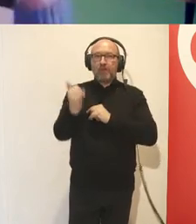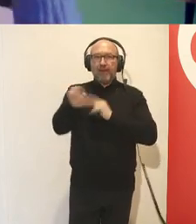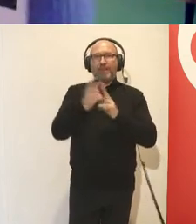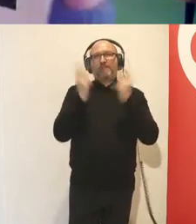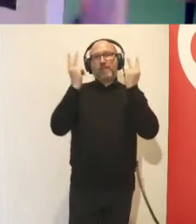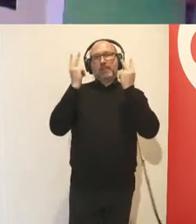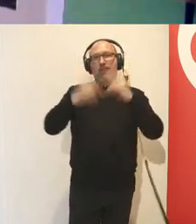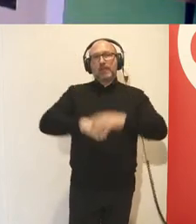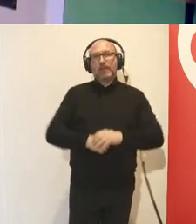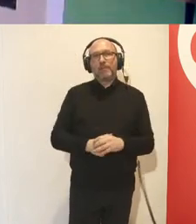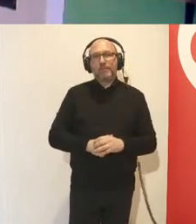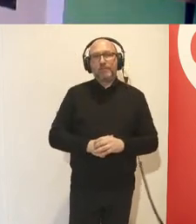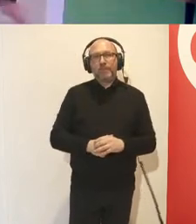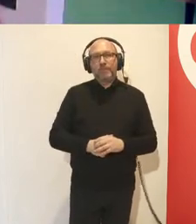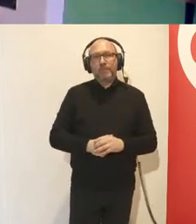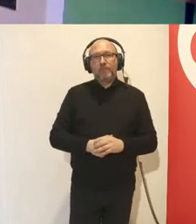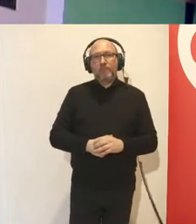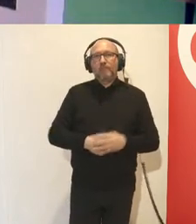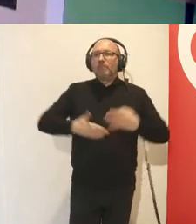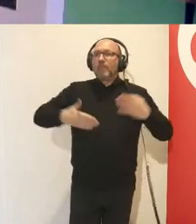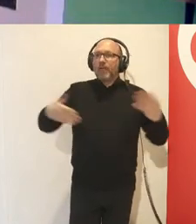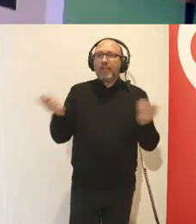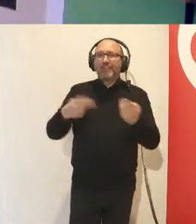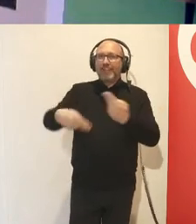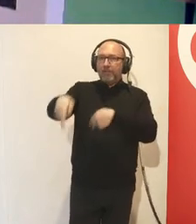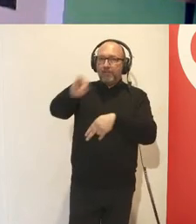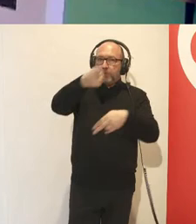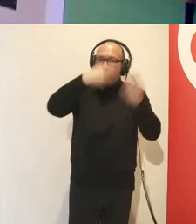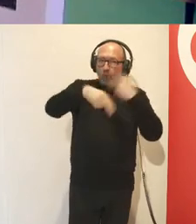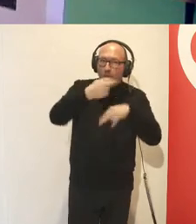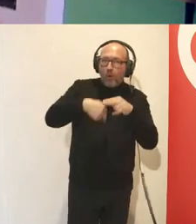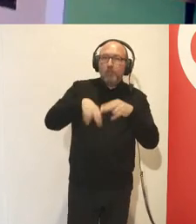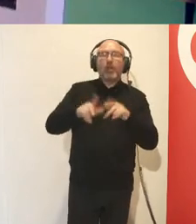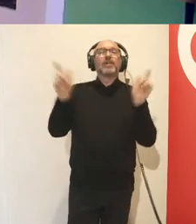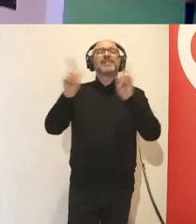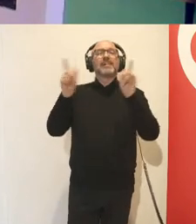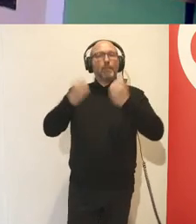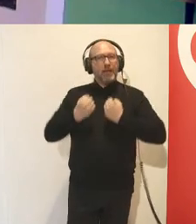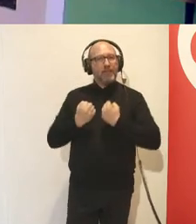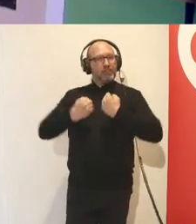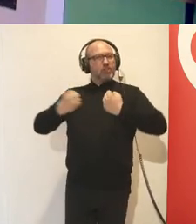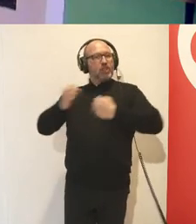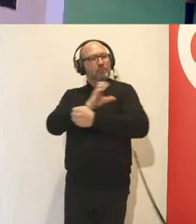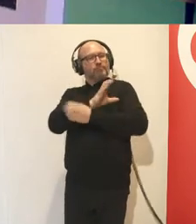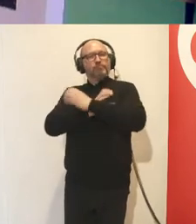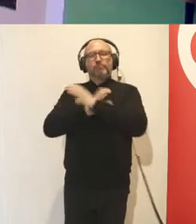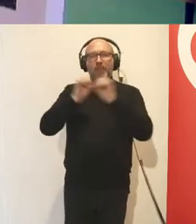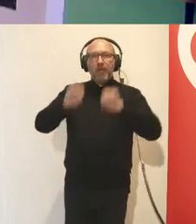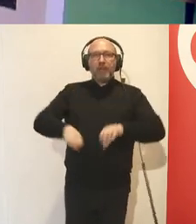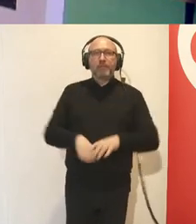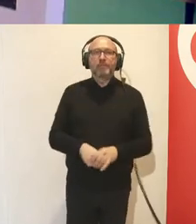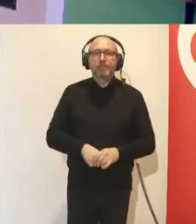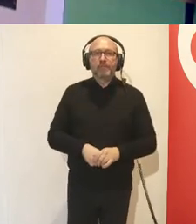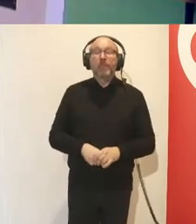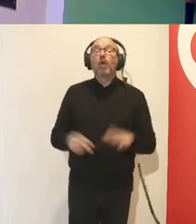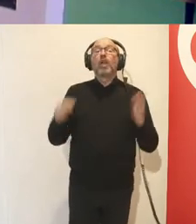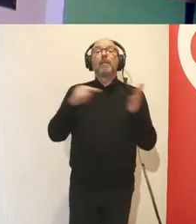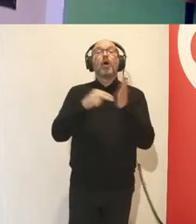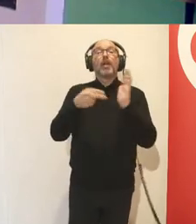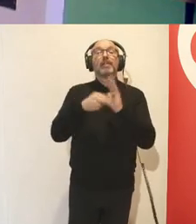nicht nur ding kann mir zurückholen sondern wie können wir die gesellschaft stärken und auf politischer ebene ist das glaube ich relativ